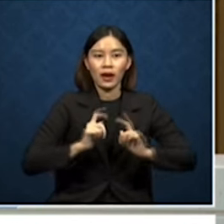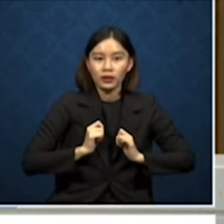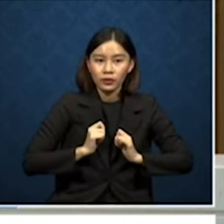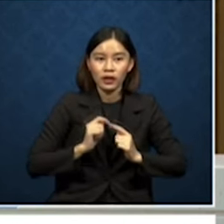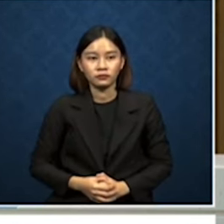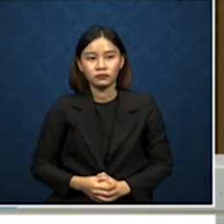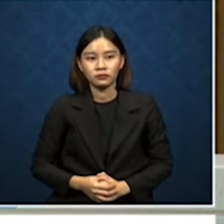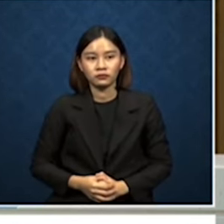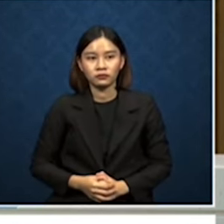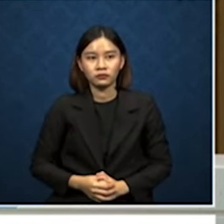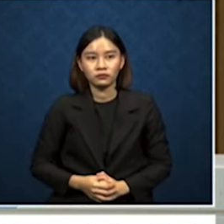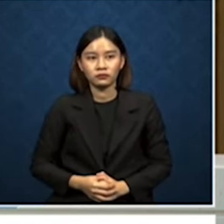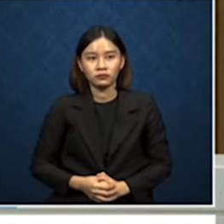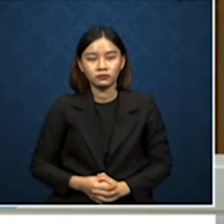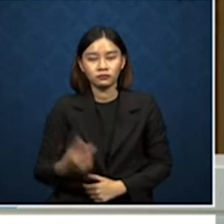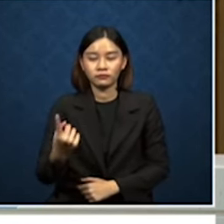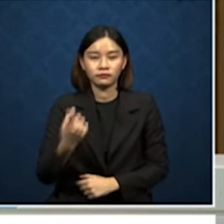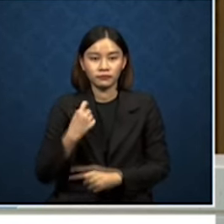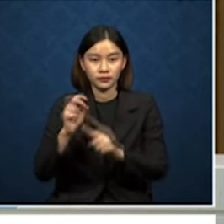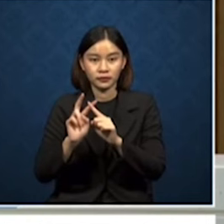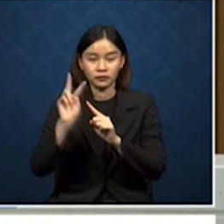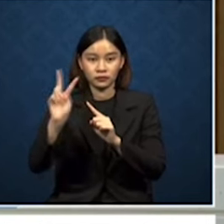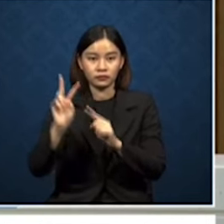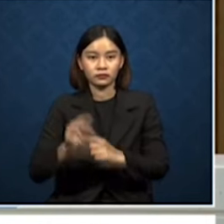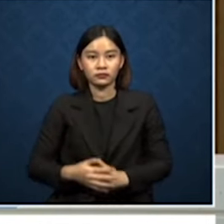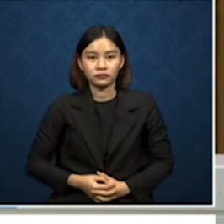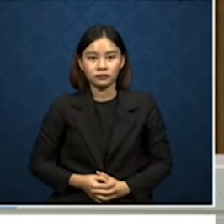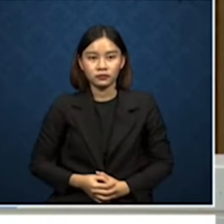มปทานสำหรับคำถามที่สองนะครับ